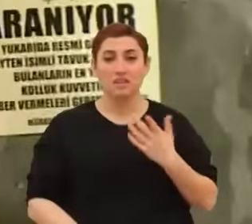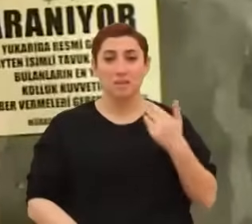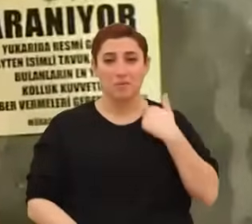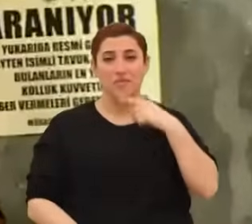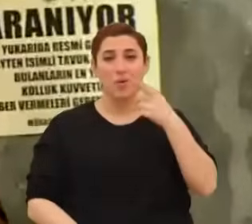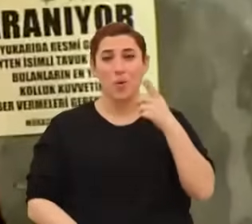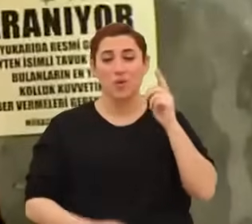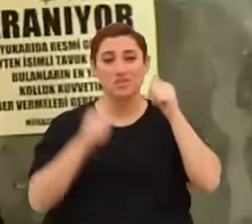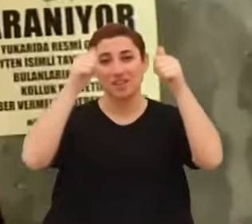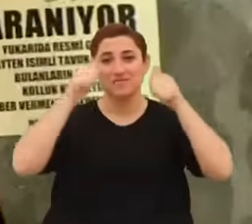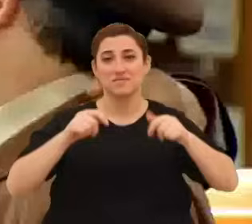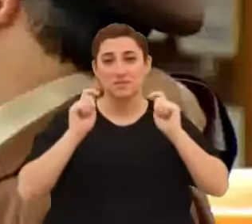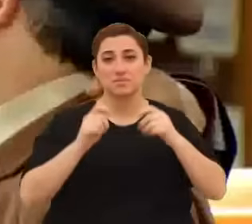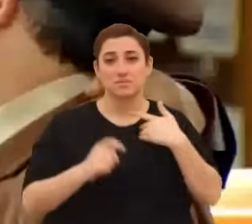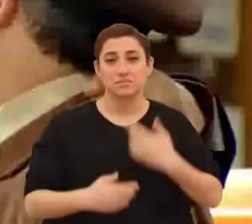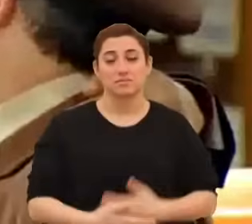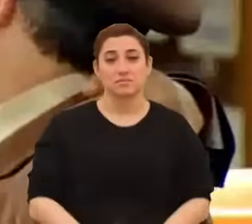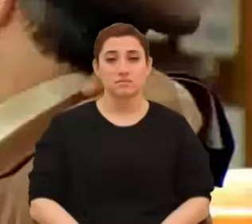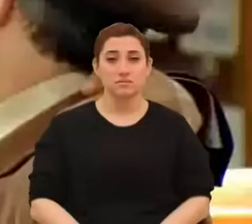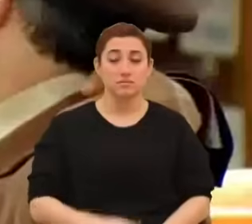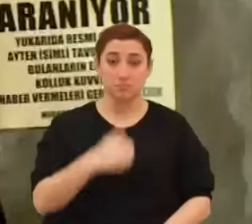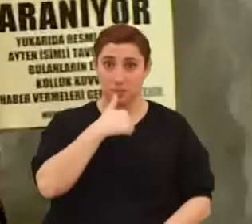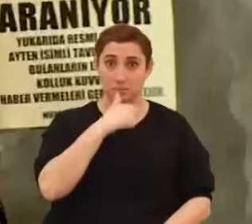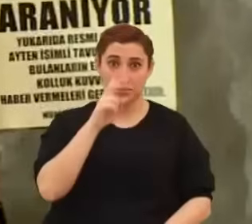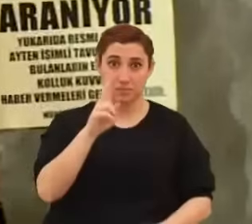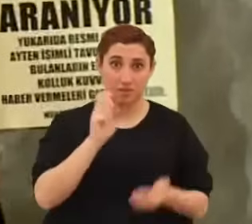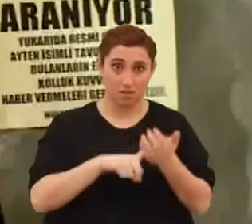Ben de öyle şeyi astım işte. Babanın tavuğu.